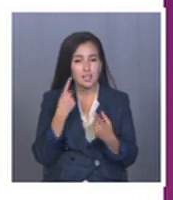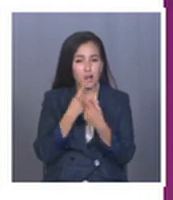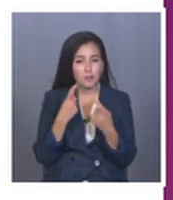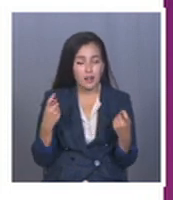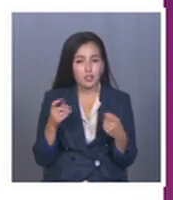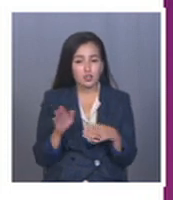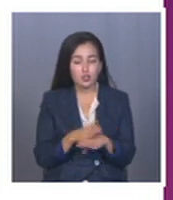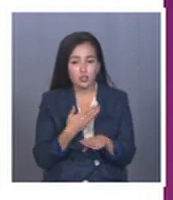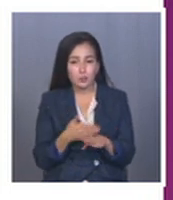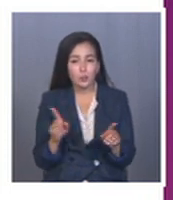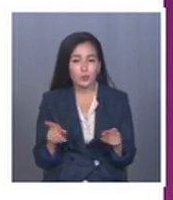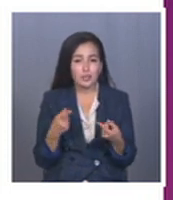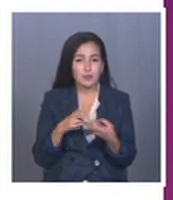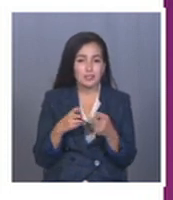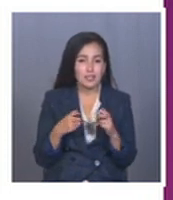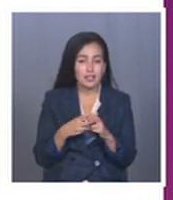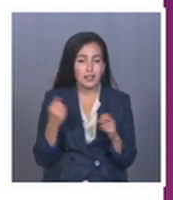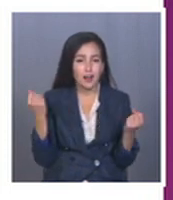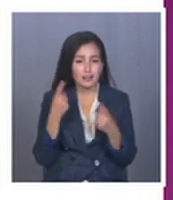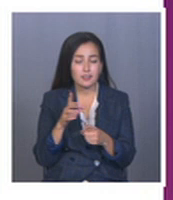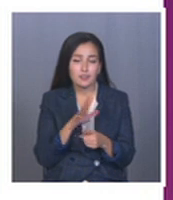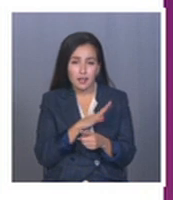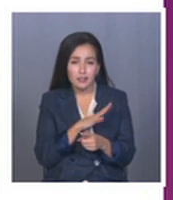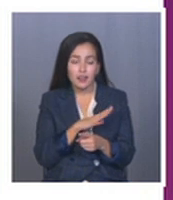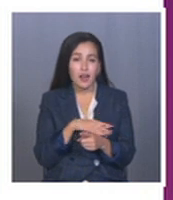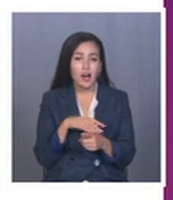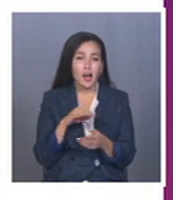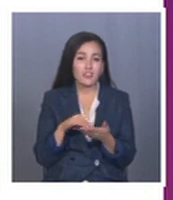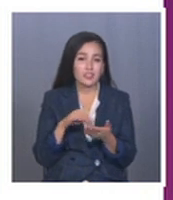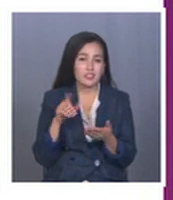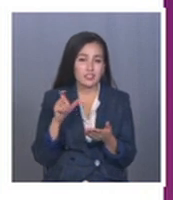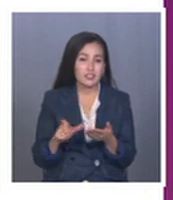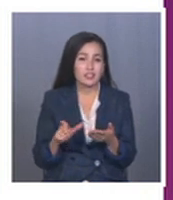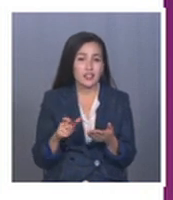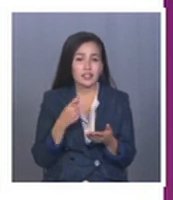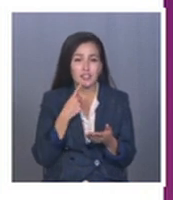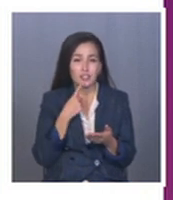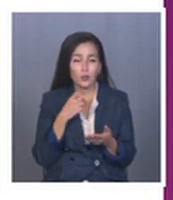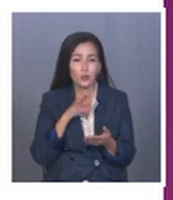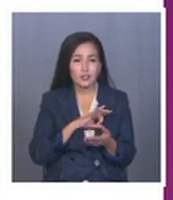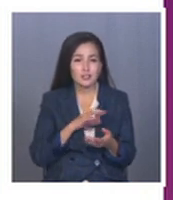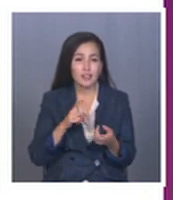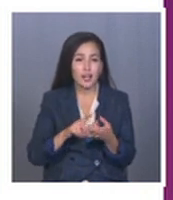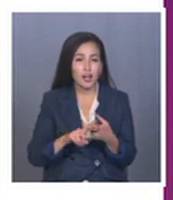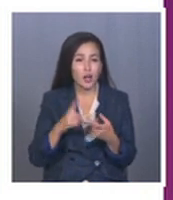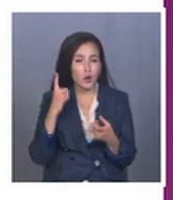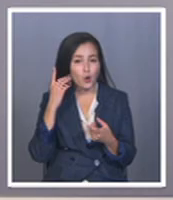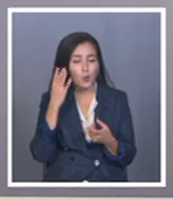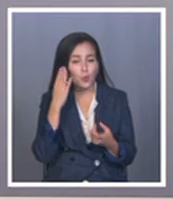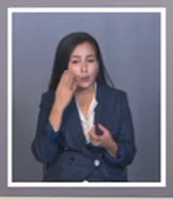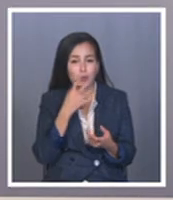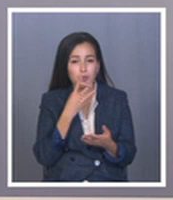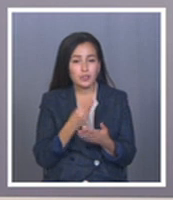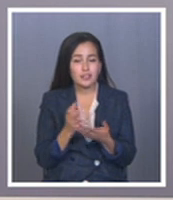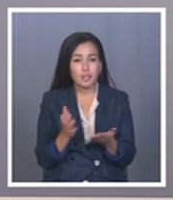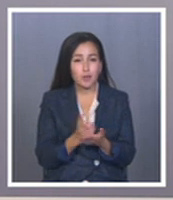сұрыптап, көтерілген мәселені анықтадық. Автордың тілдік қолданысы арқылы астарлы ойды таптық.